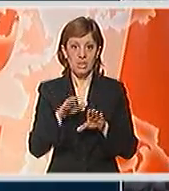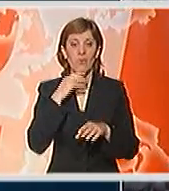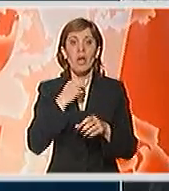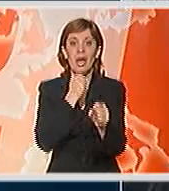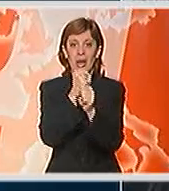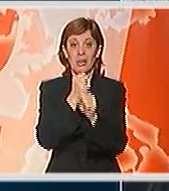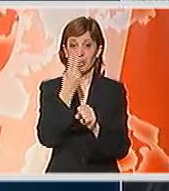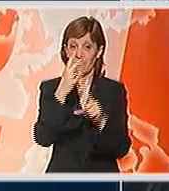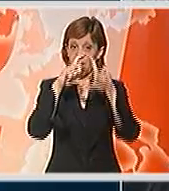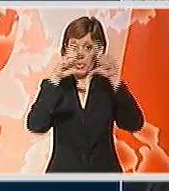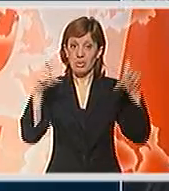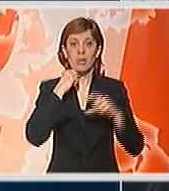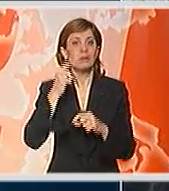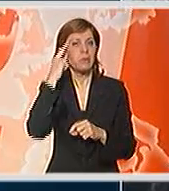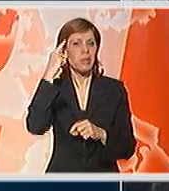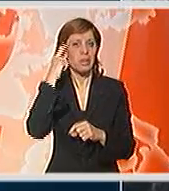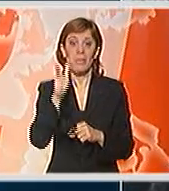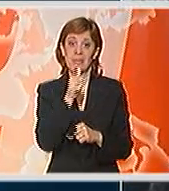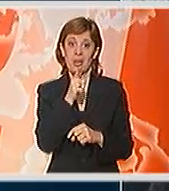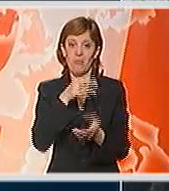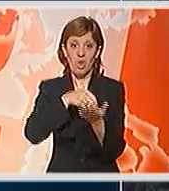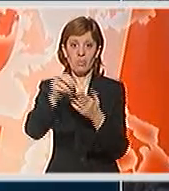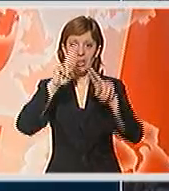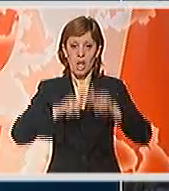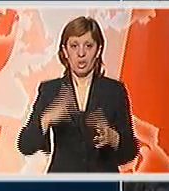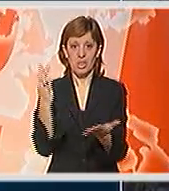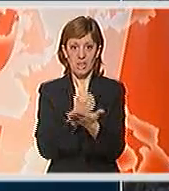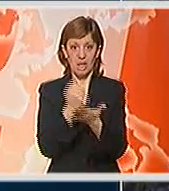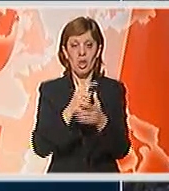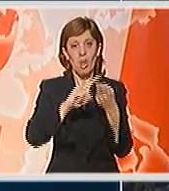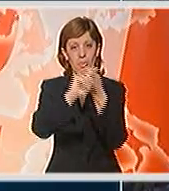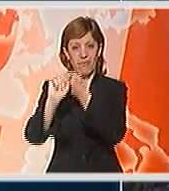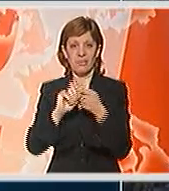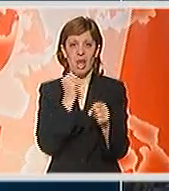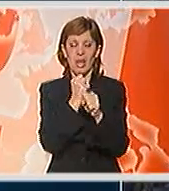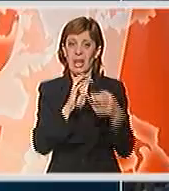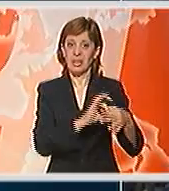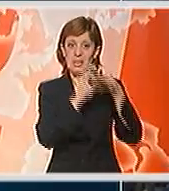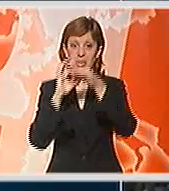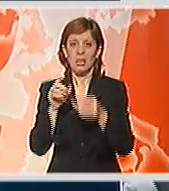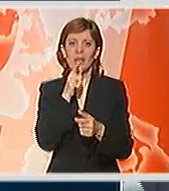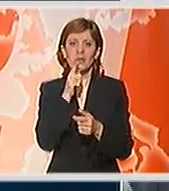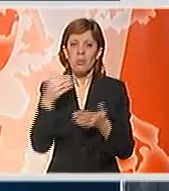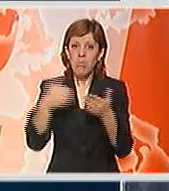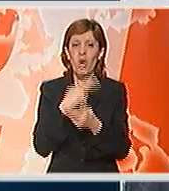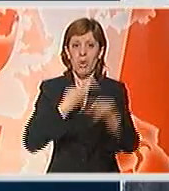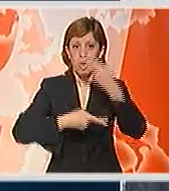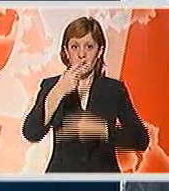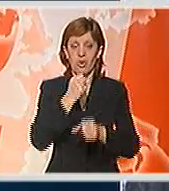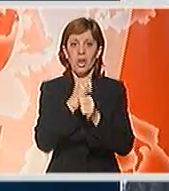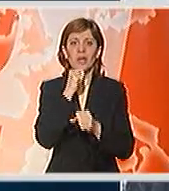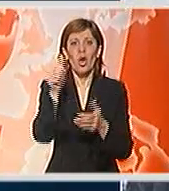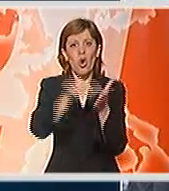Radnici dva preduzeća, podsjetimo, zahtevaju isplatu zaostalih zarada, povezivanje radnog staža, pokretanje proizvodnje u Kopaoniku i